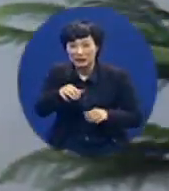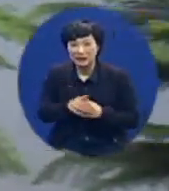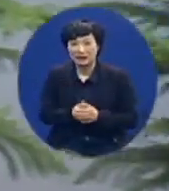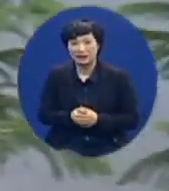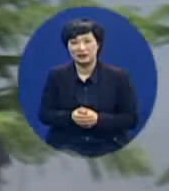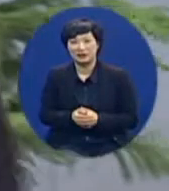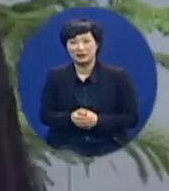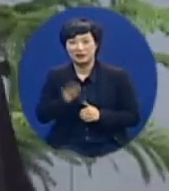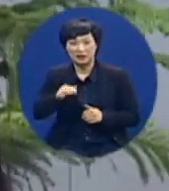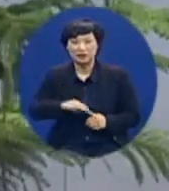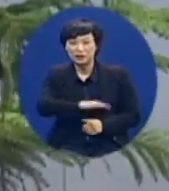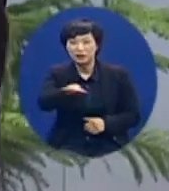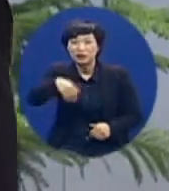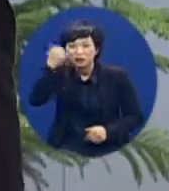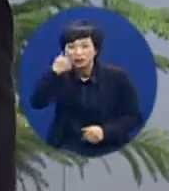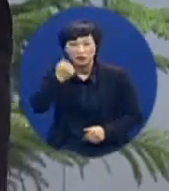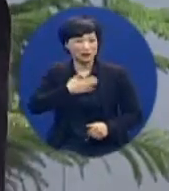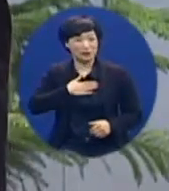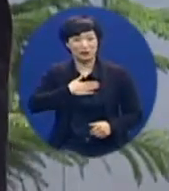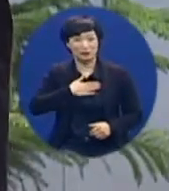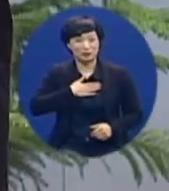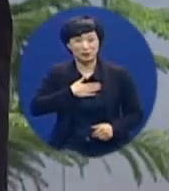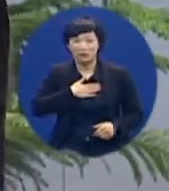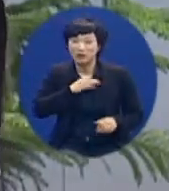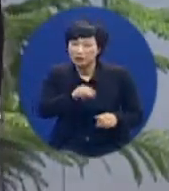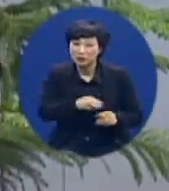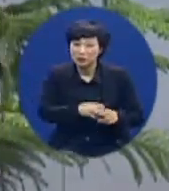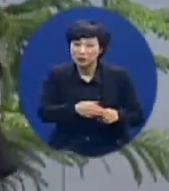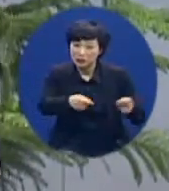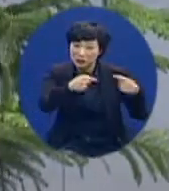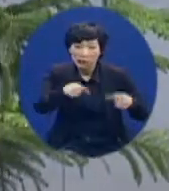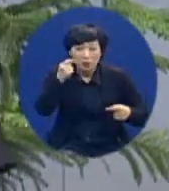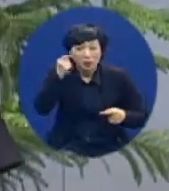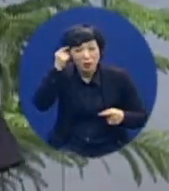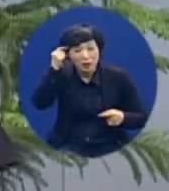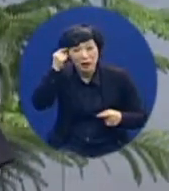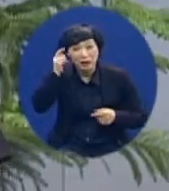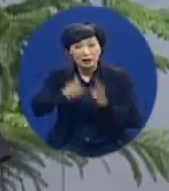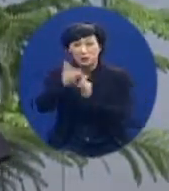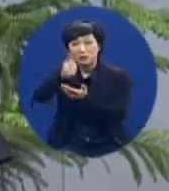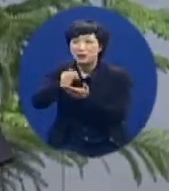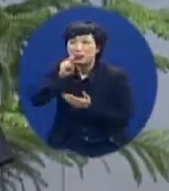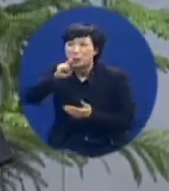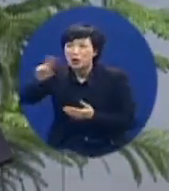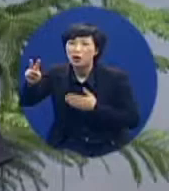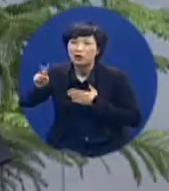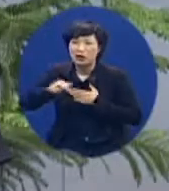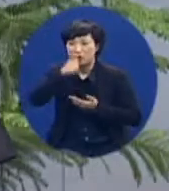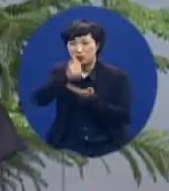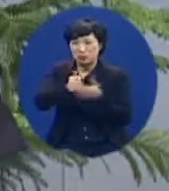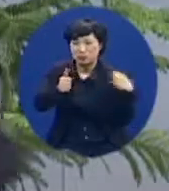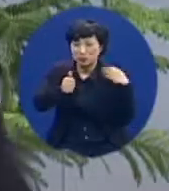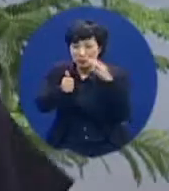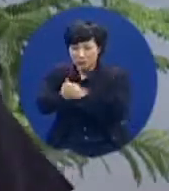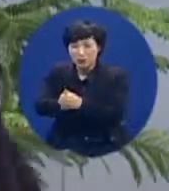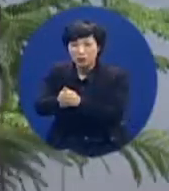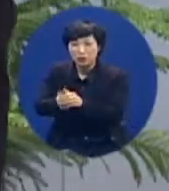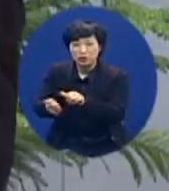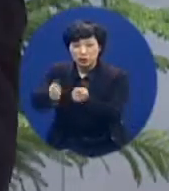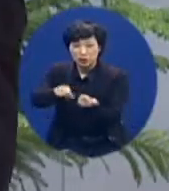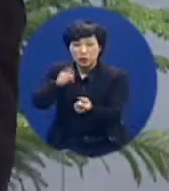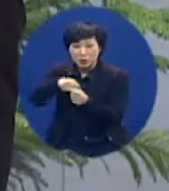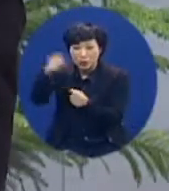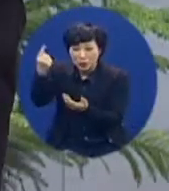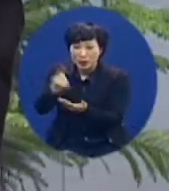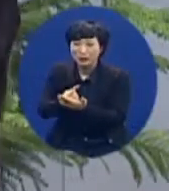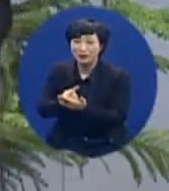this is not the day for enjoyment on a slide. 예수여, 나의 죄 짊어지고 죽으러 왔으니